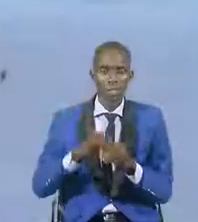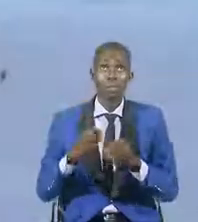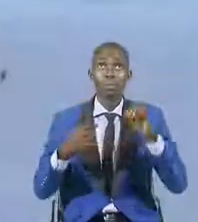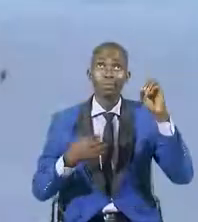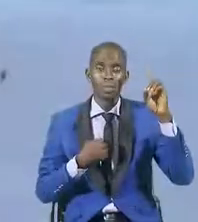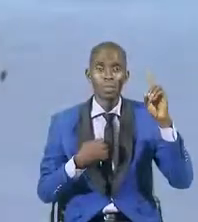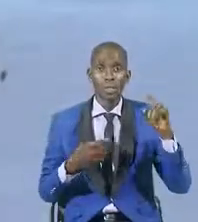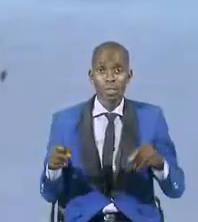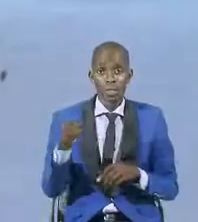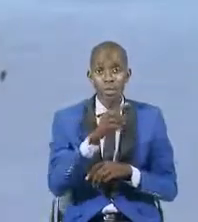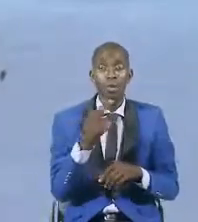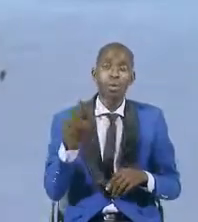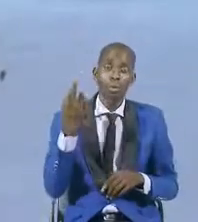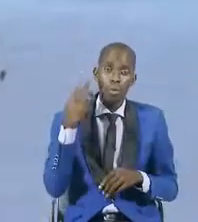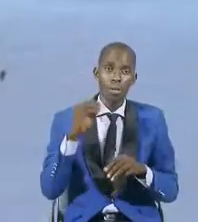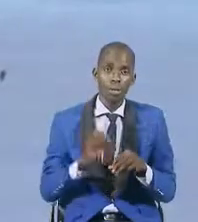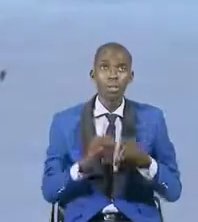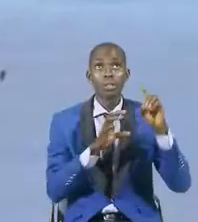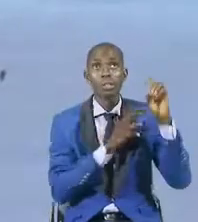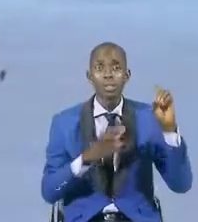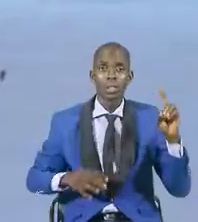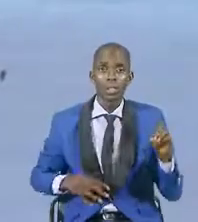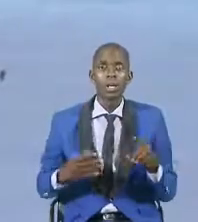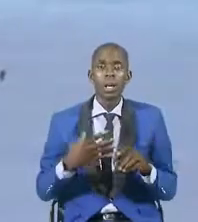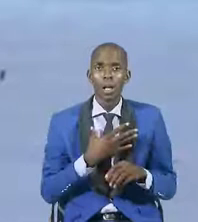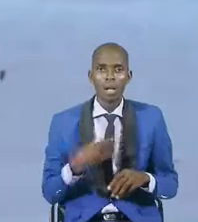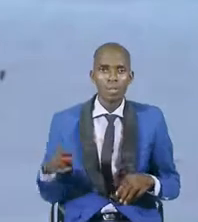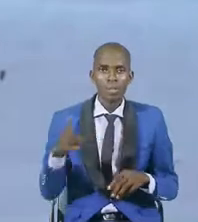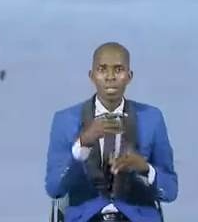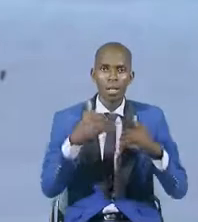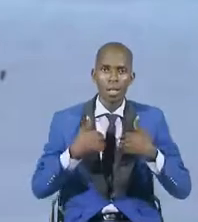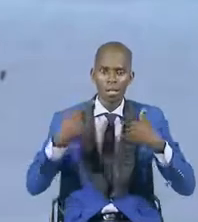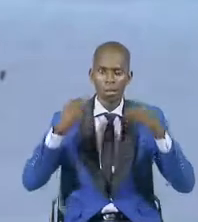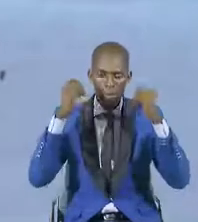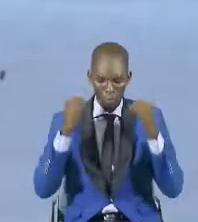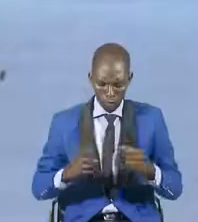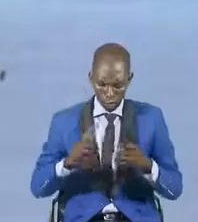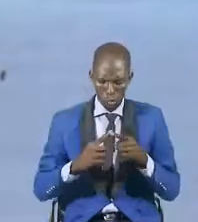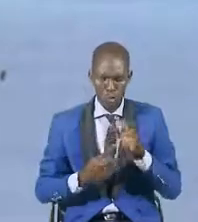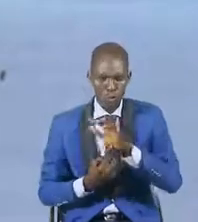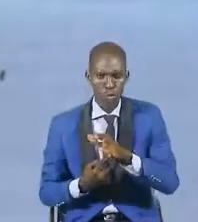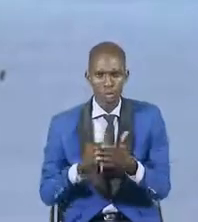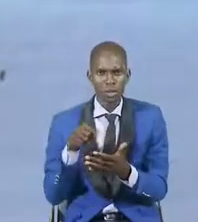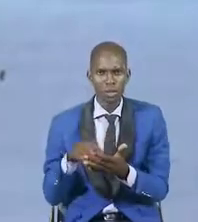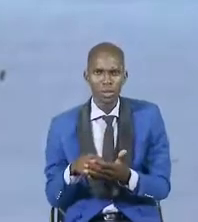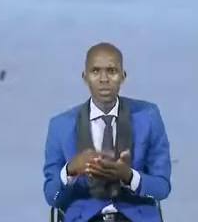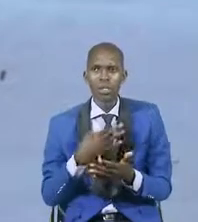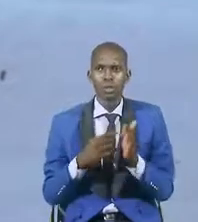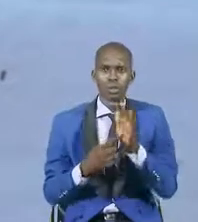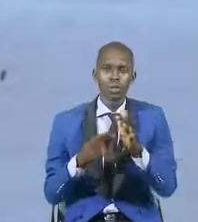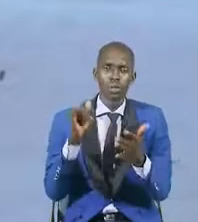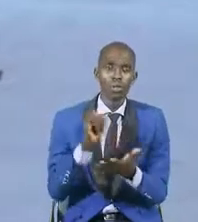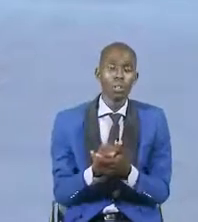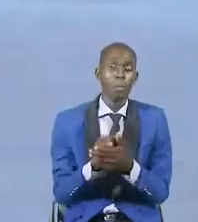ils étaient en Christ. Et ils ont la puissance de manifester ceci et